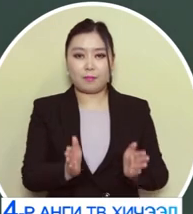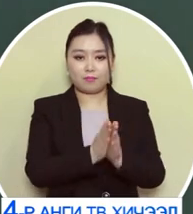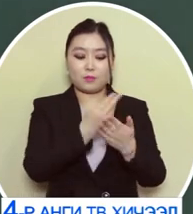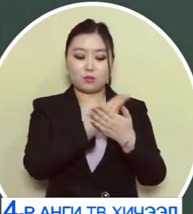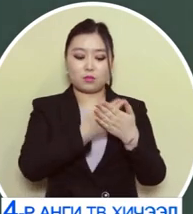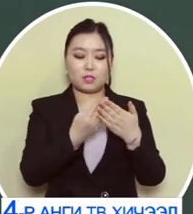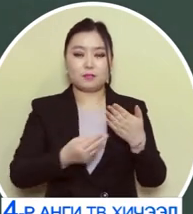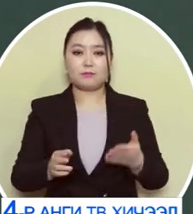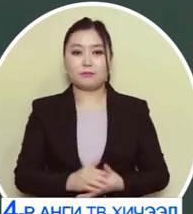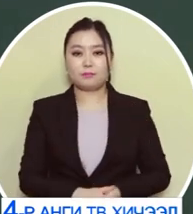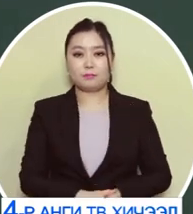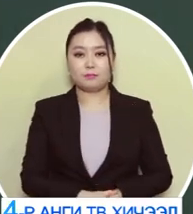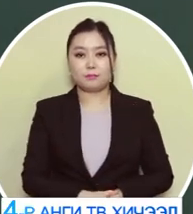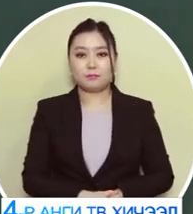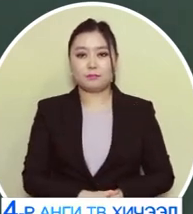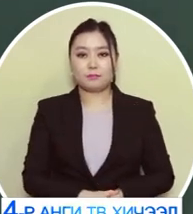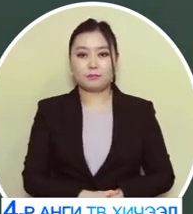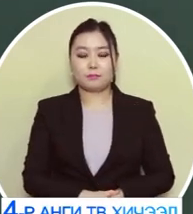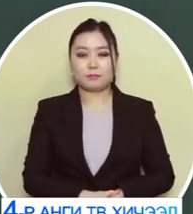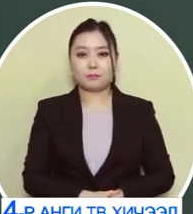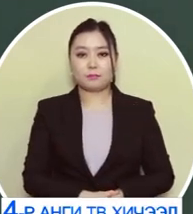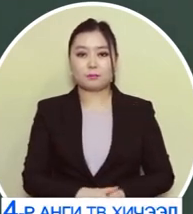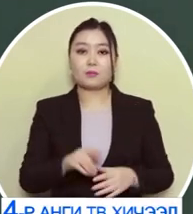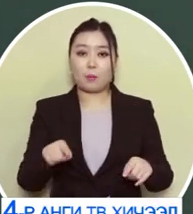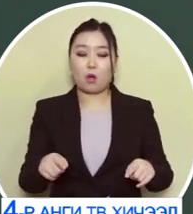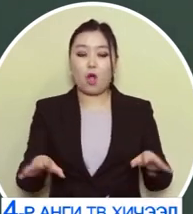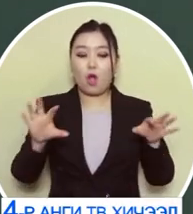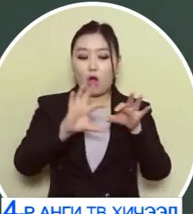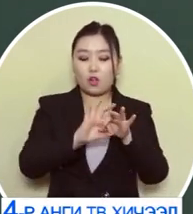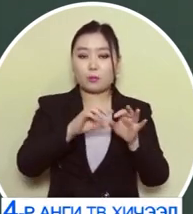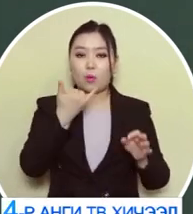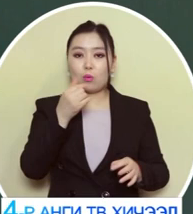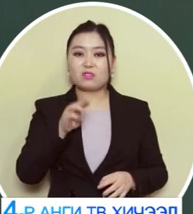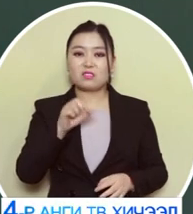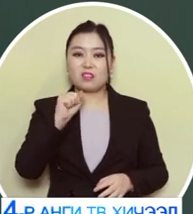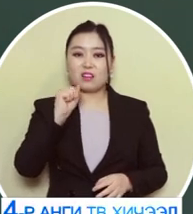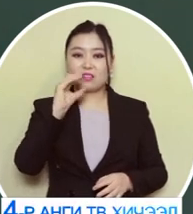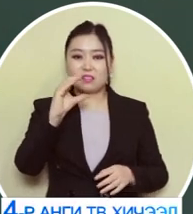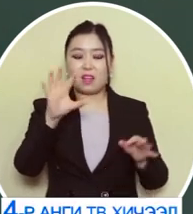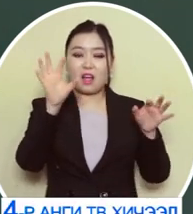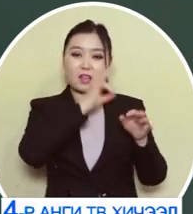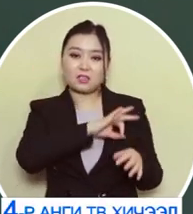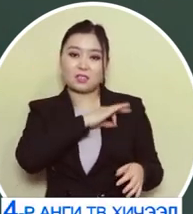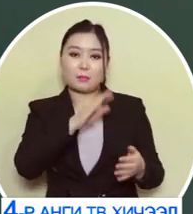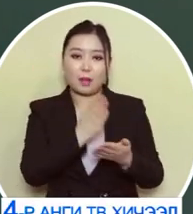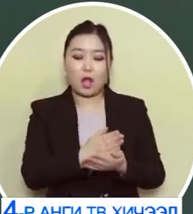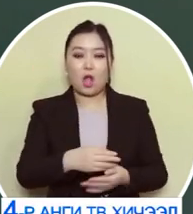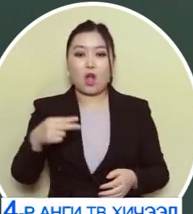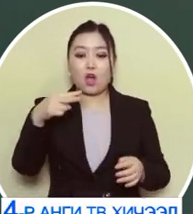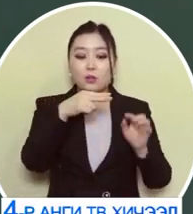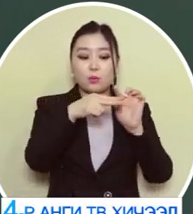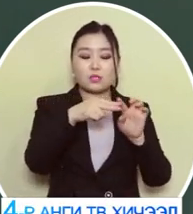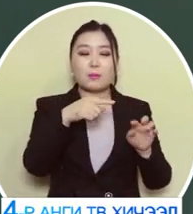алу жағын алу деп белгілейміз. Қосу алу деп белгілейді екеміз. Батереяның дөңіз жағына қосу және алу полюсін